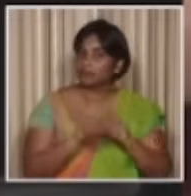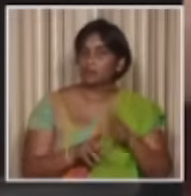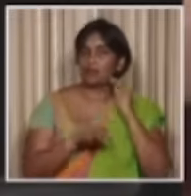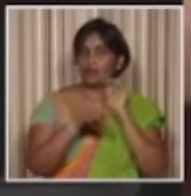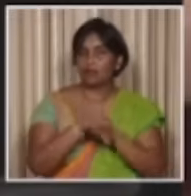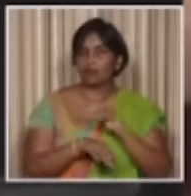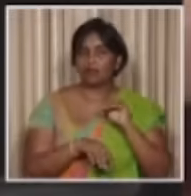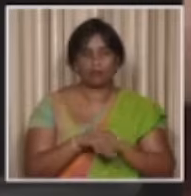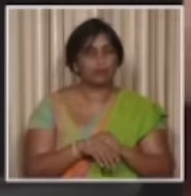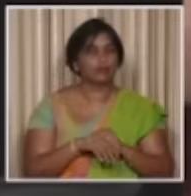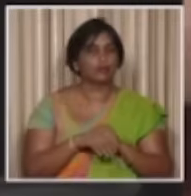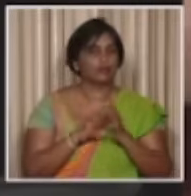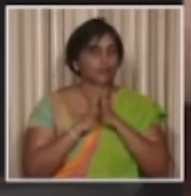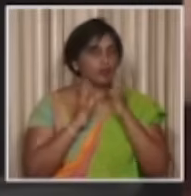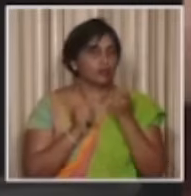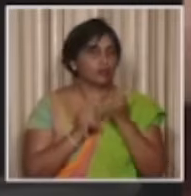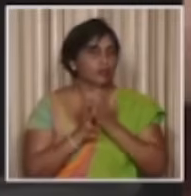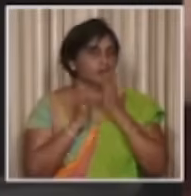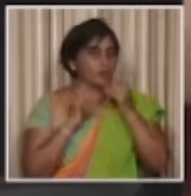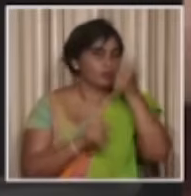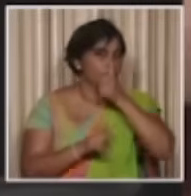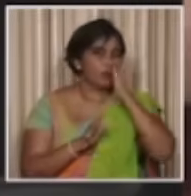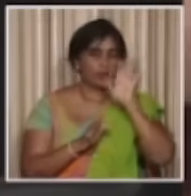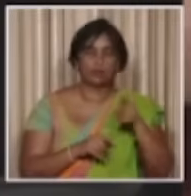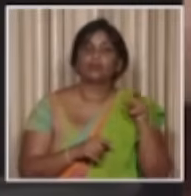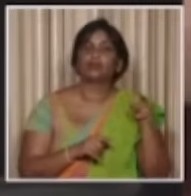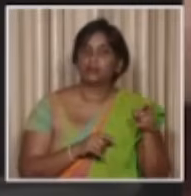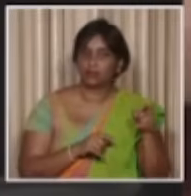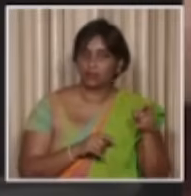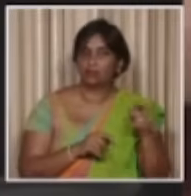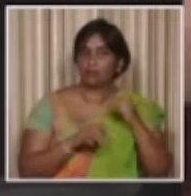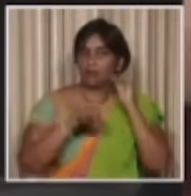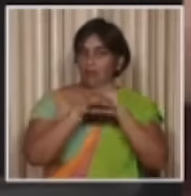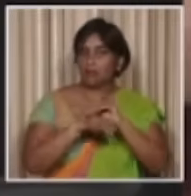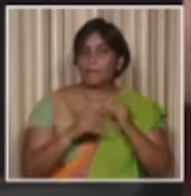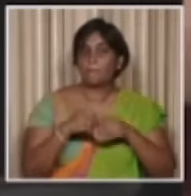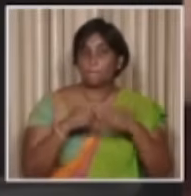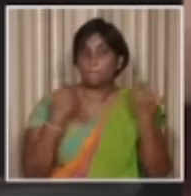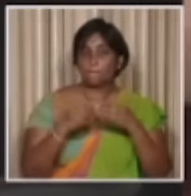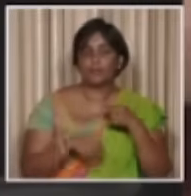වුණා මෙච්චර කෝටි ගාණක් මේ අමාත්‍යාංශයේ හොරකම් සිදු වෙලා තියෙනවා කියලා අහු වුණා කියලා